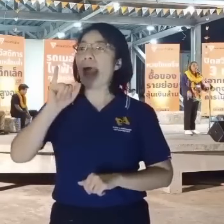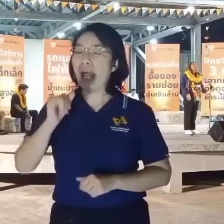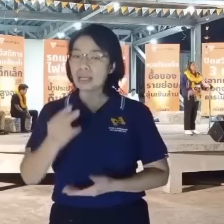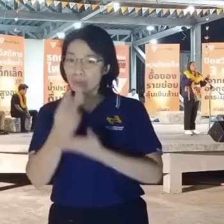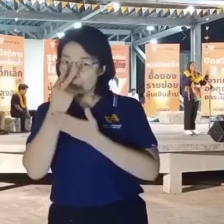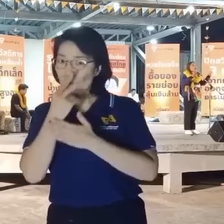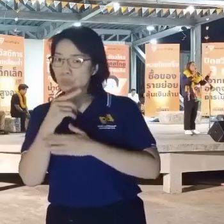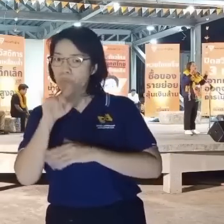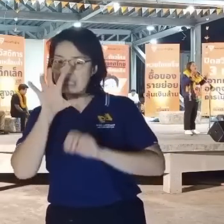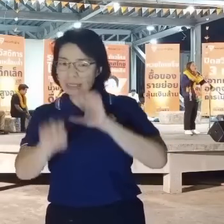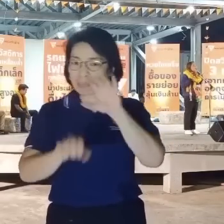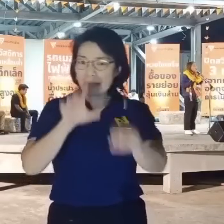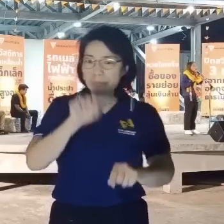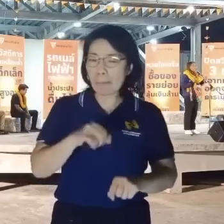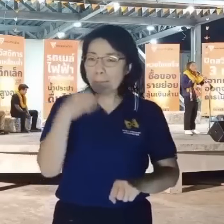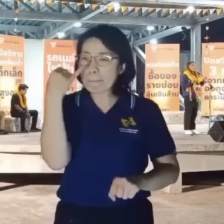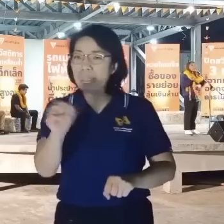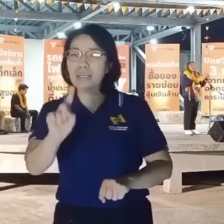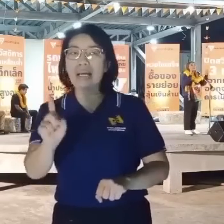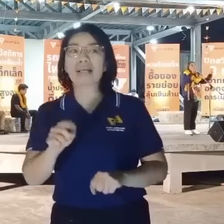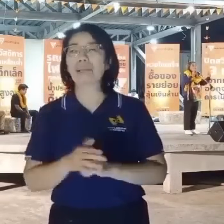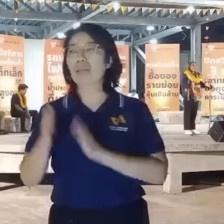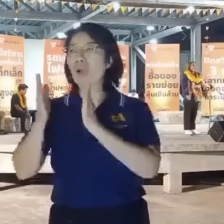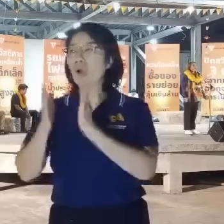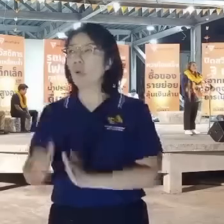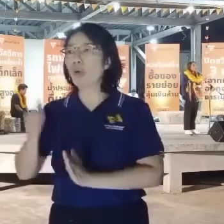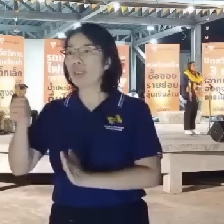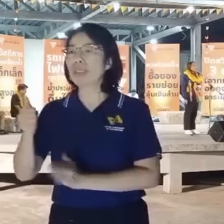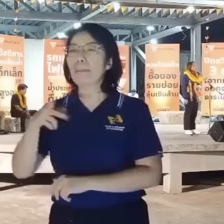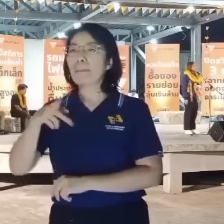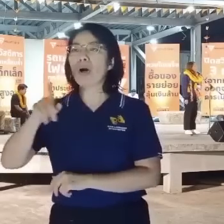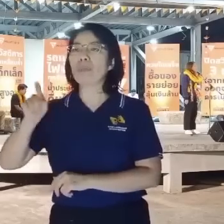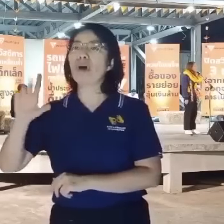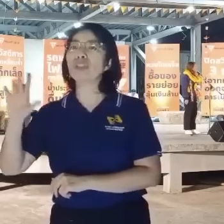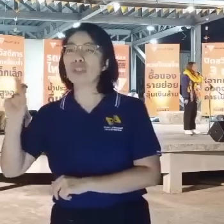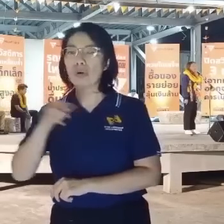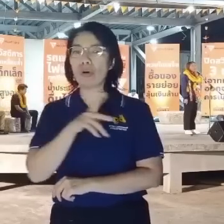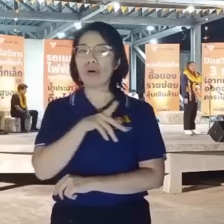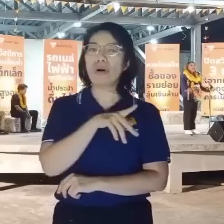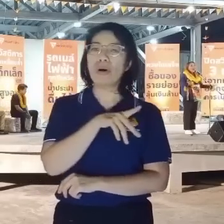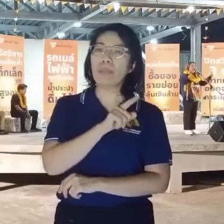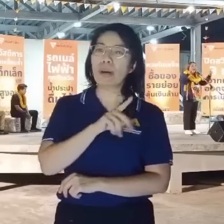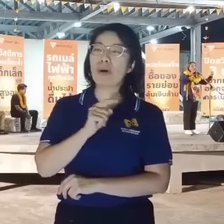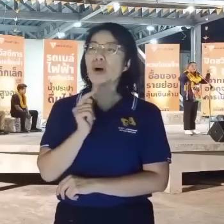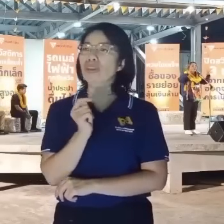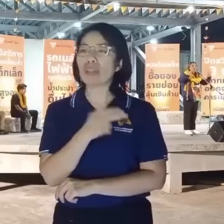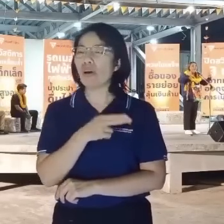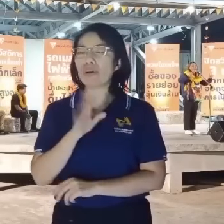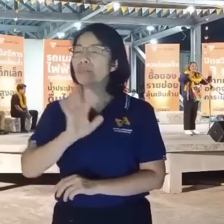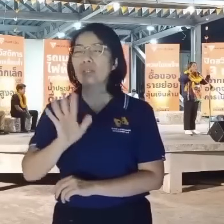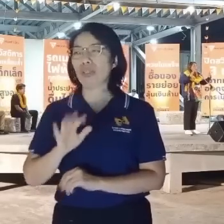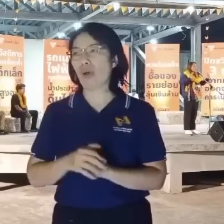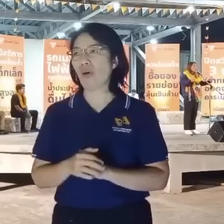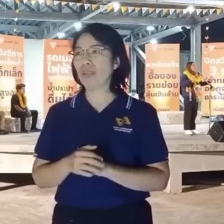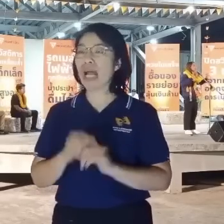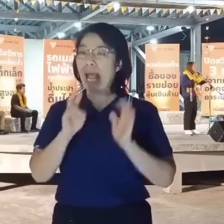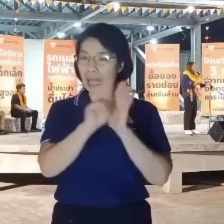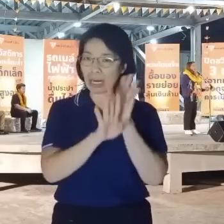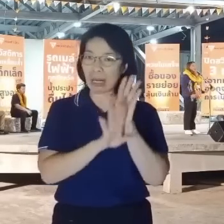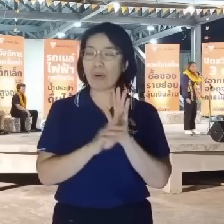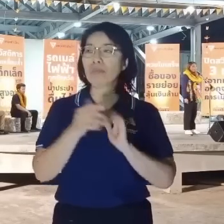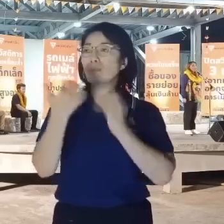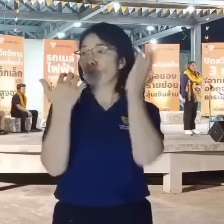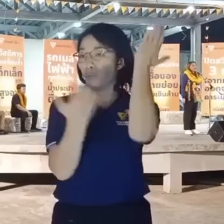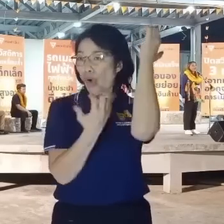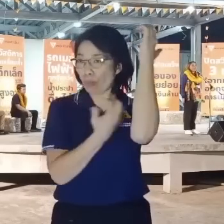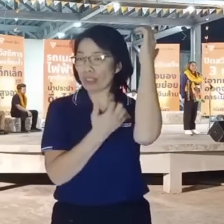โกงไม่ต้องรอให้เอาคนดีเข้าไปเป็นปปช.หรือปปท.อีกต่อไปให้กลไกคอมพิวเตอร์มันสาม